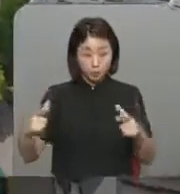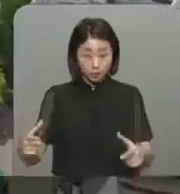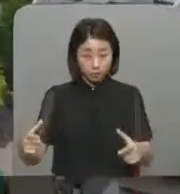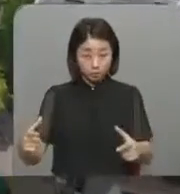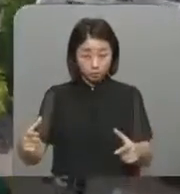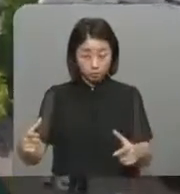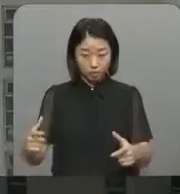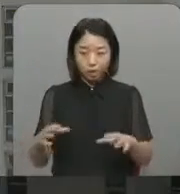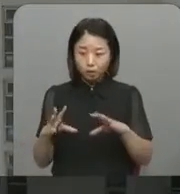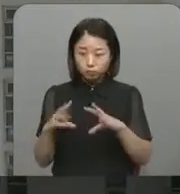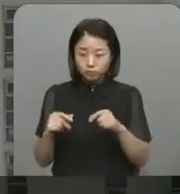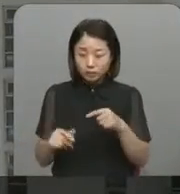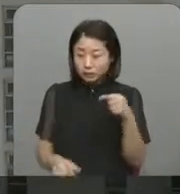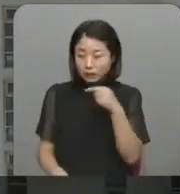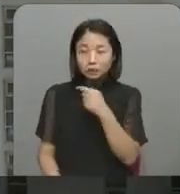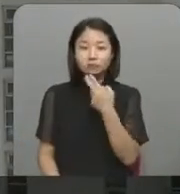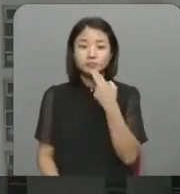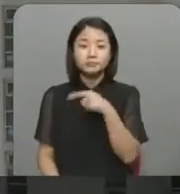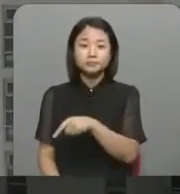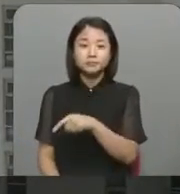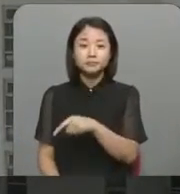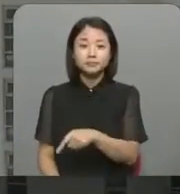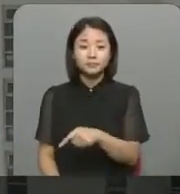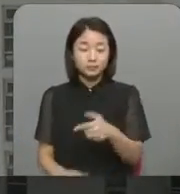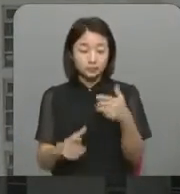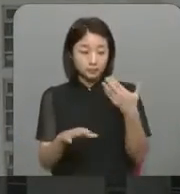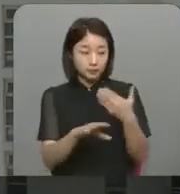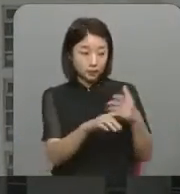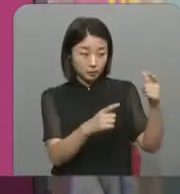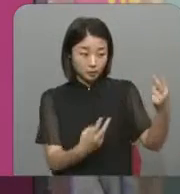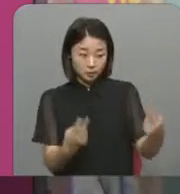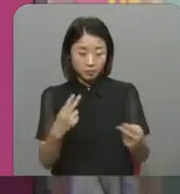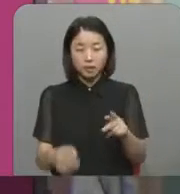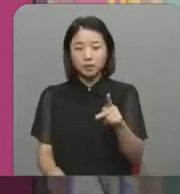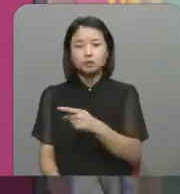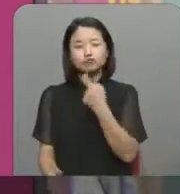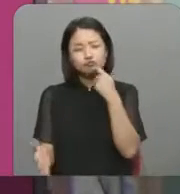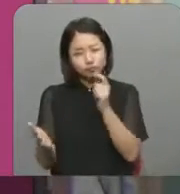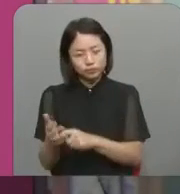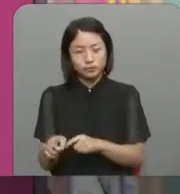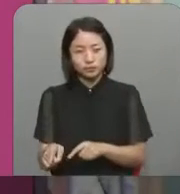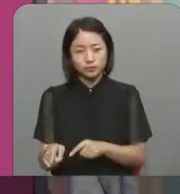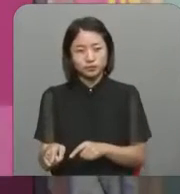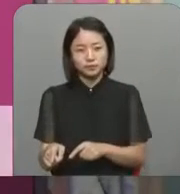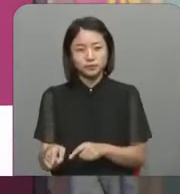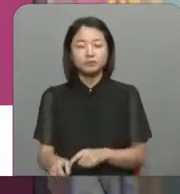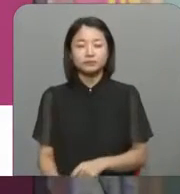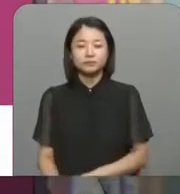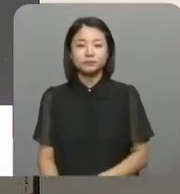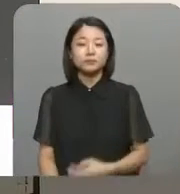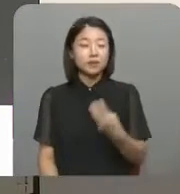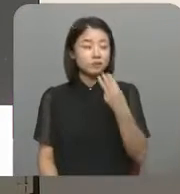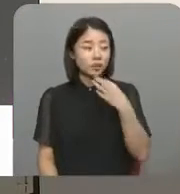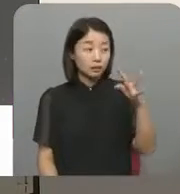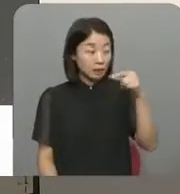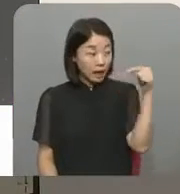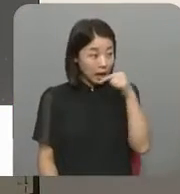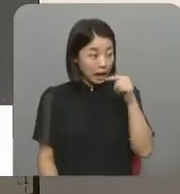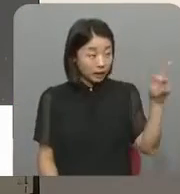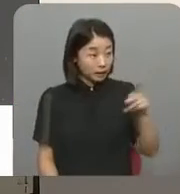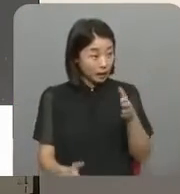비규제 지역으로 다른 지역에 비해 대출을 많이 받을 수 있습니다. 서울 등 수도권에 부동산 규제가